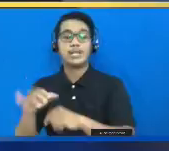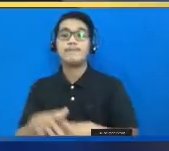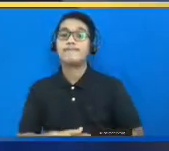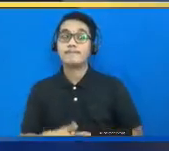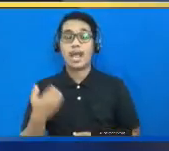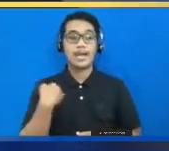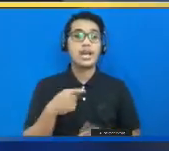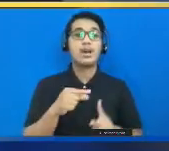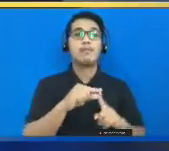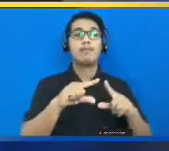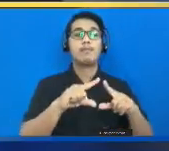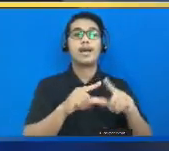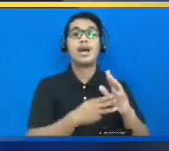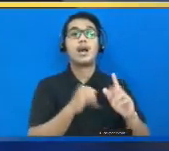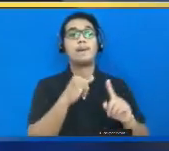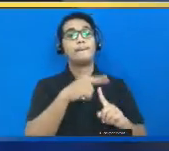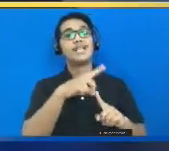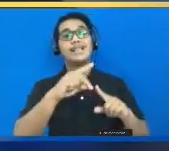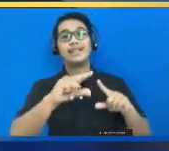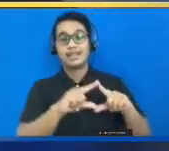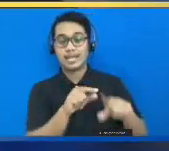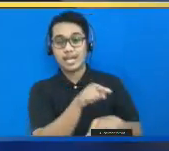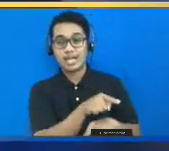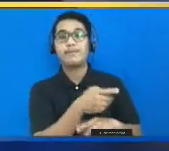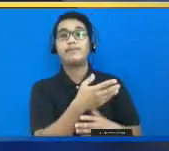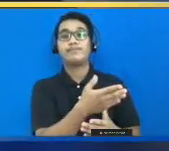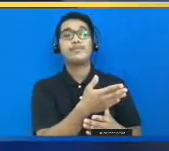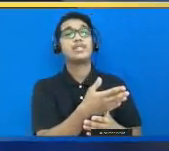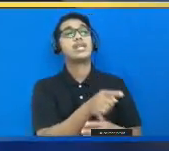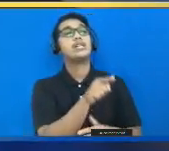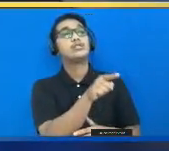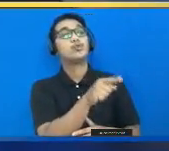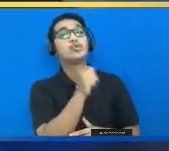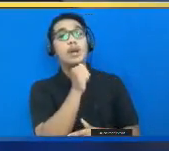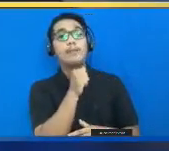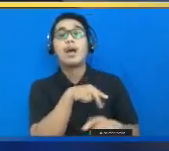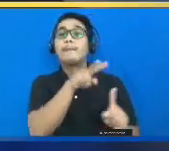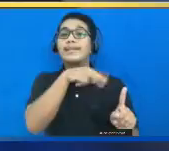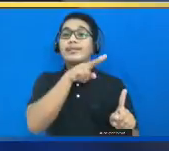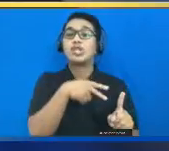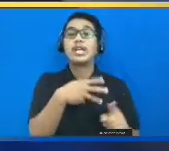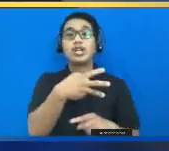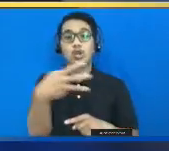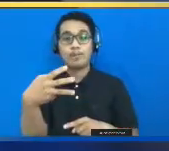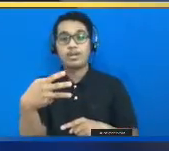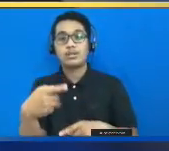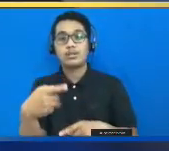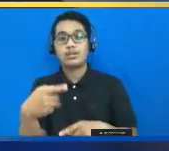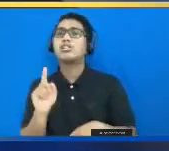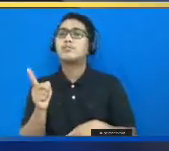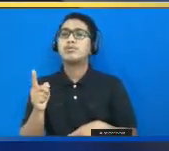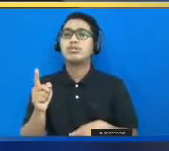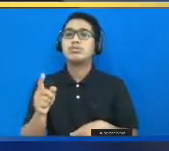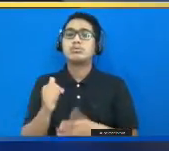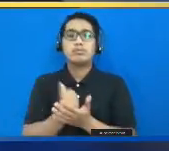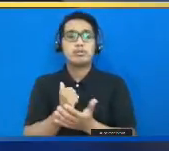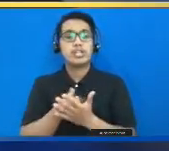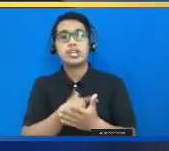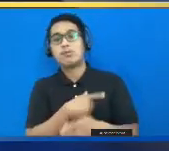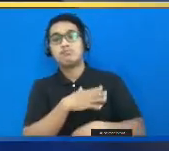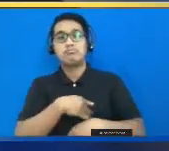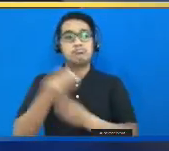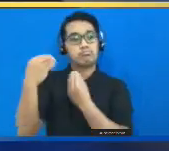CEO dari tanihub grup Eka ini juga merupakan mentor ekonomi saya Lo sebenarnya dia ngajarin saya berita-berita ekonomi untuk